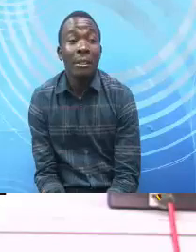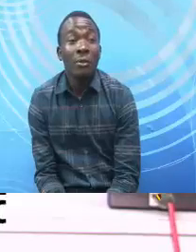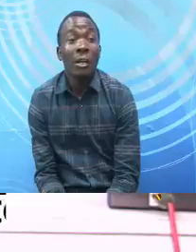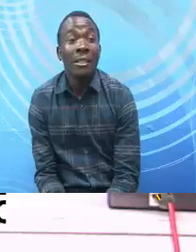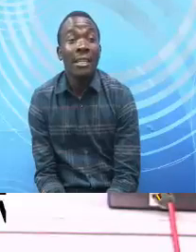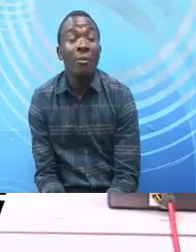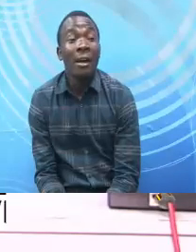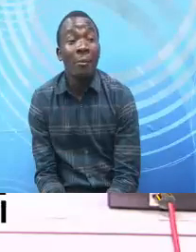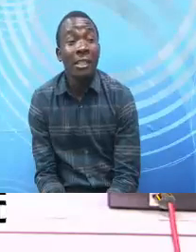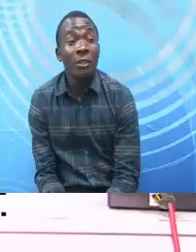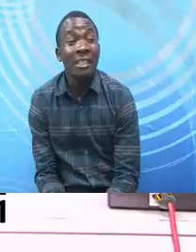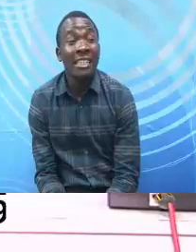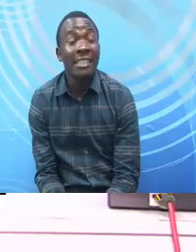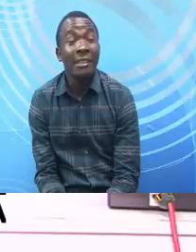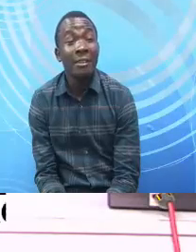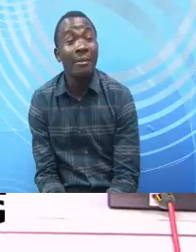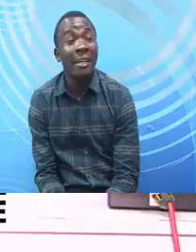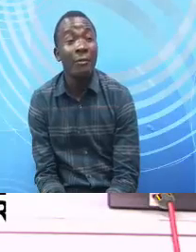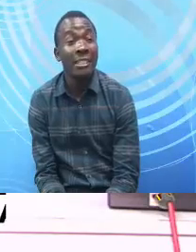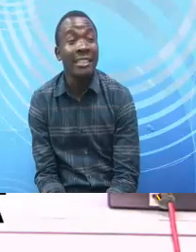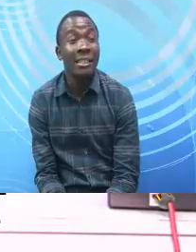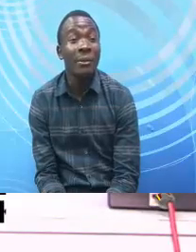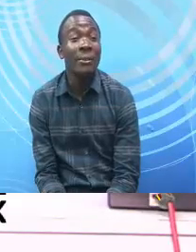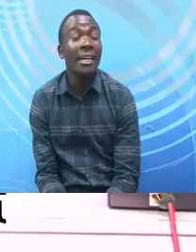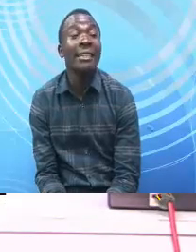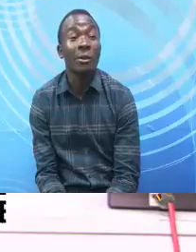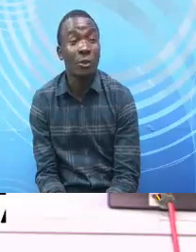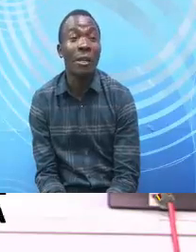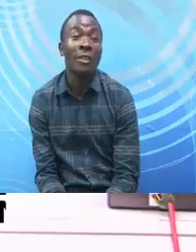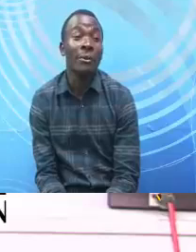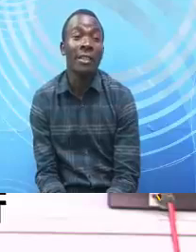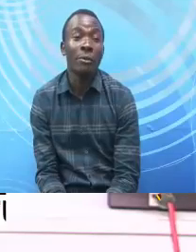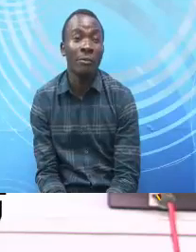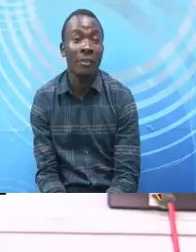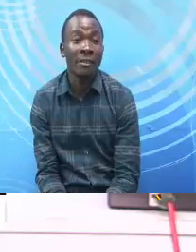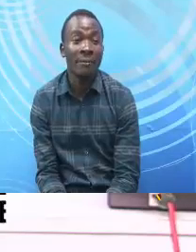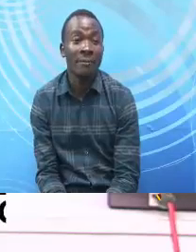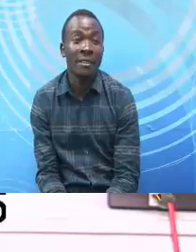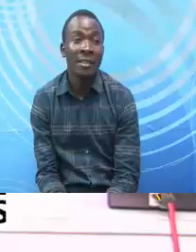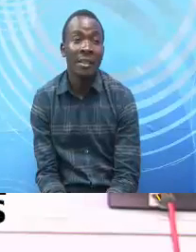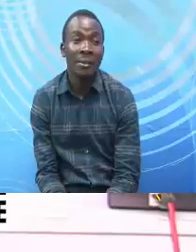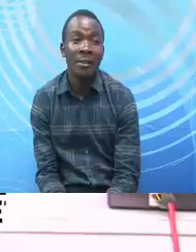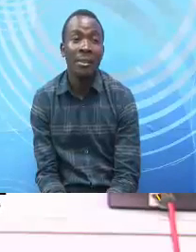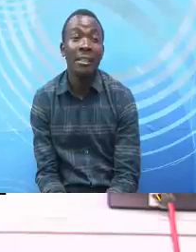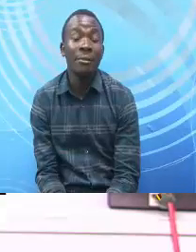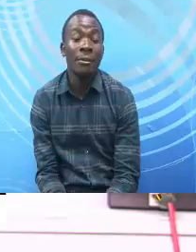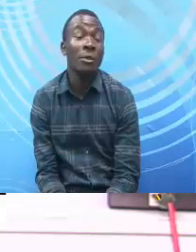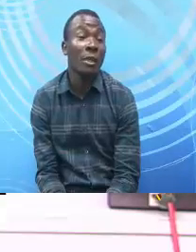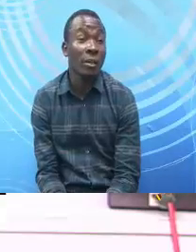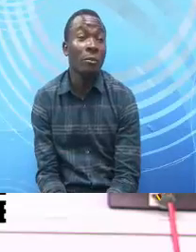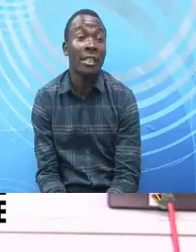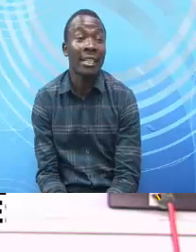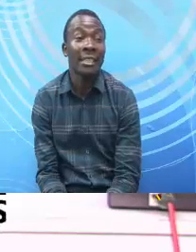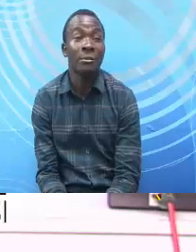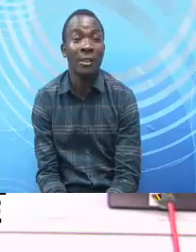Wagira ikibazo ukabaza umunyeshuri mwicaranye akavuga ati mwarimu avuze igiki, noneho agahita gusobanura ugahita wumva. Nuko ibindi byose